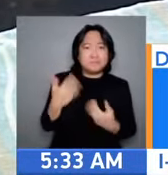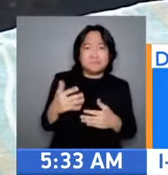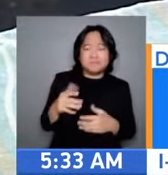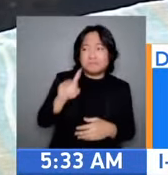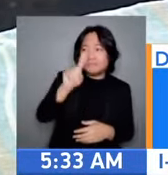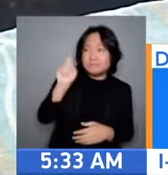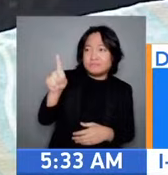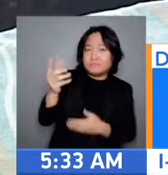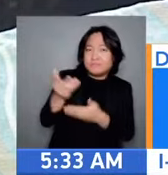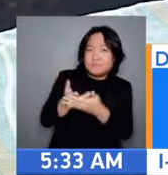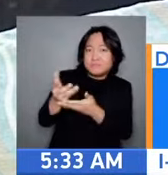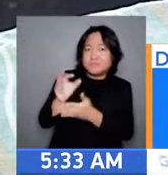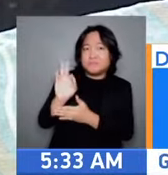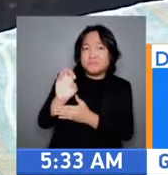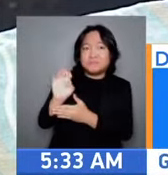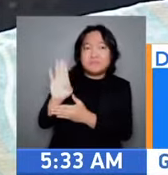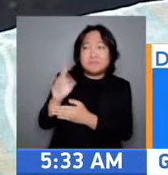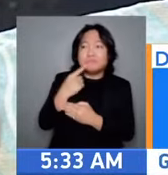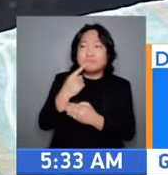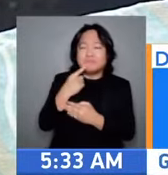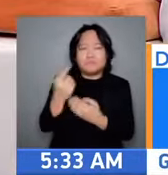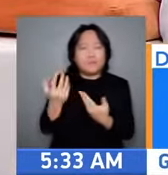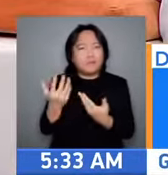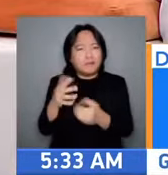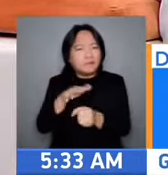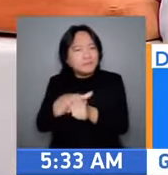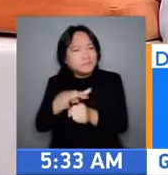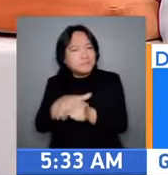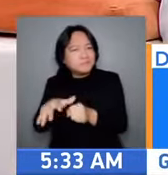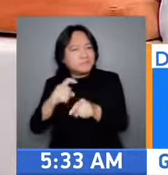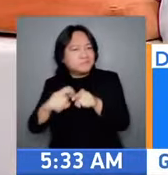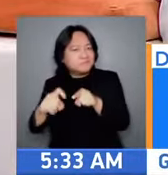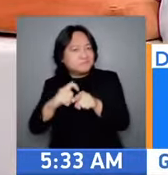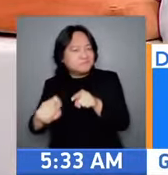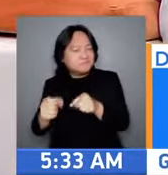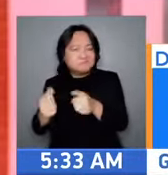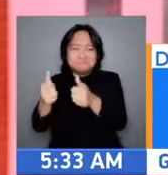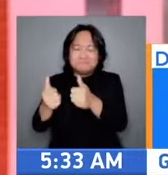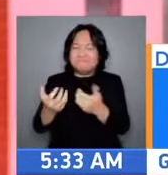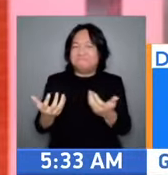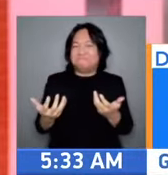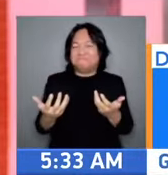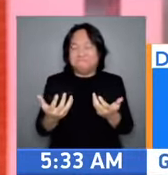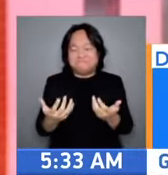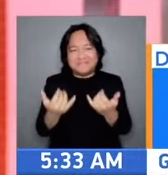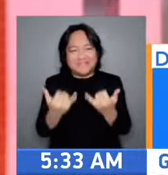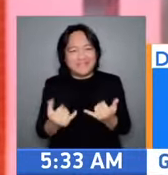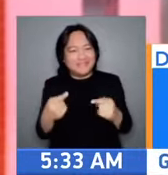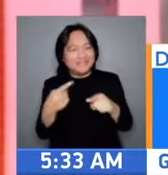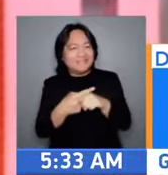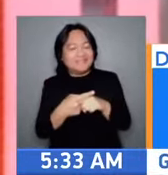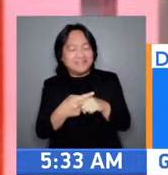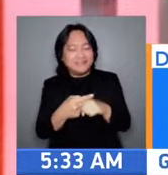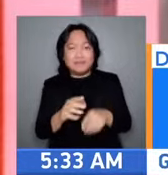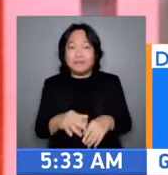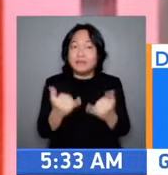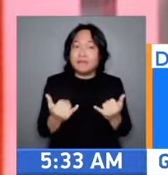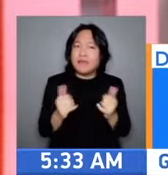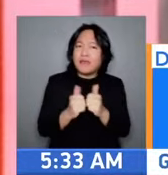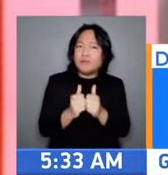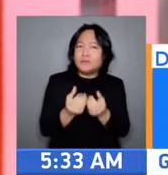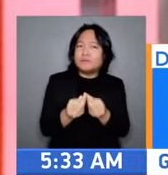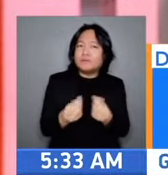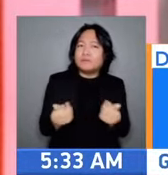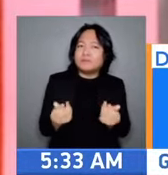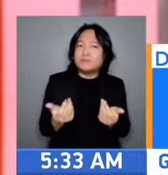ganyan. Diba? Sabi, ngayon solusyon daw, magtayo na naman daw ng dagdag ng mga power plants. Di ba? Parang every time na may ganyan labit, ang